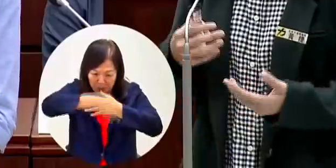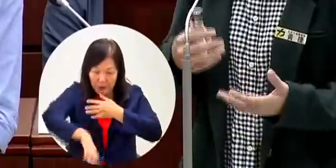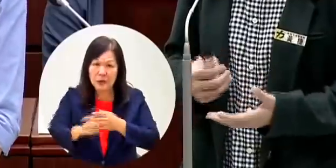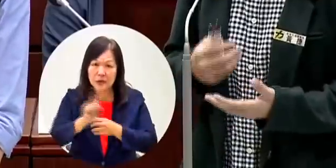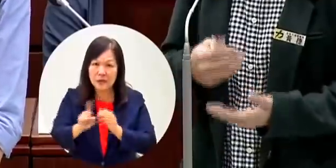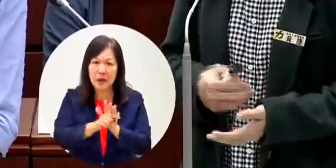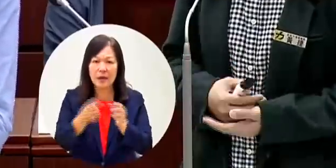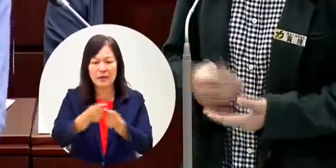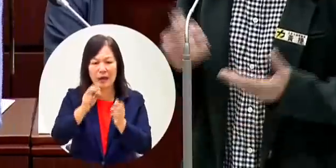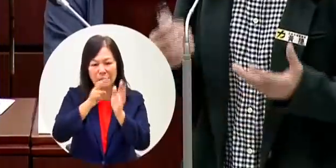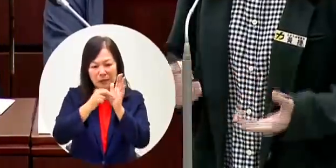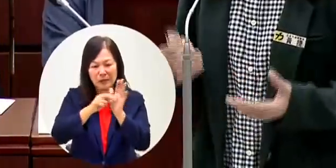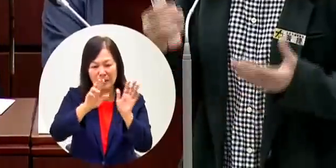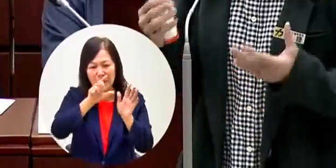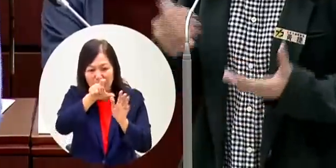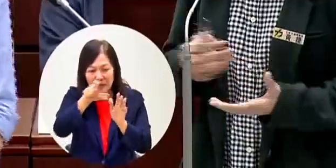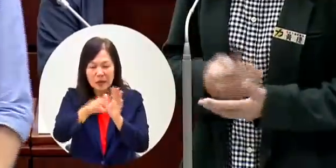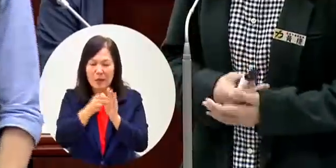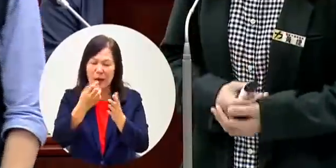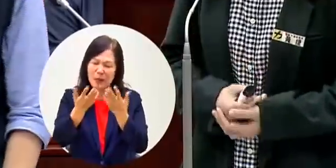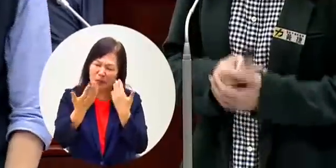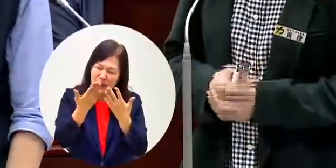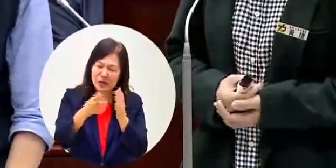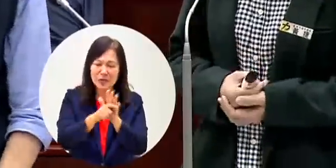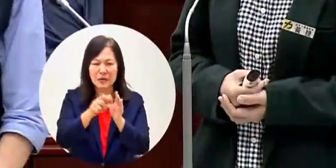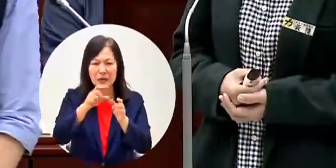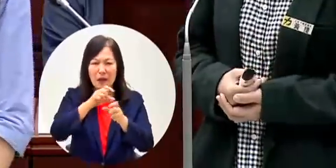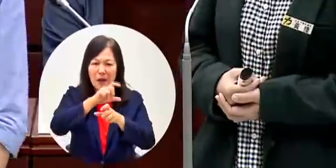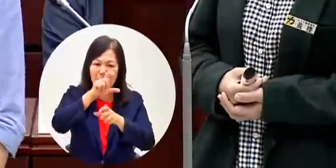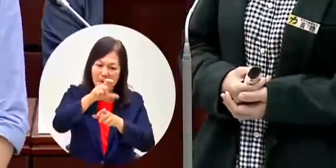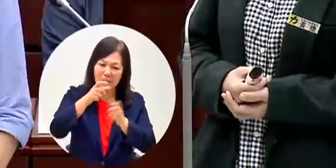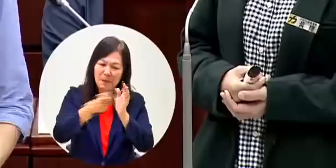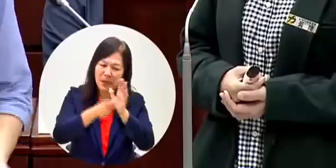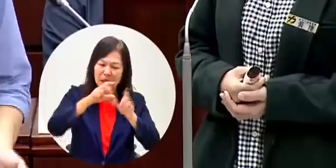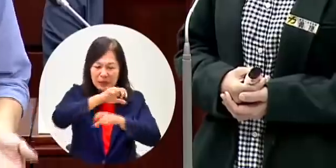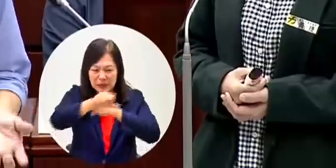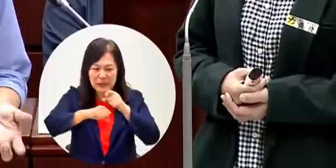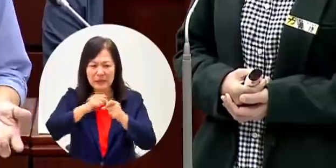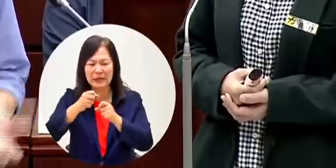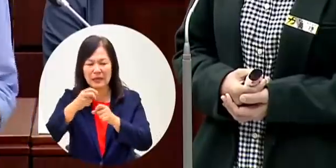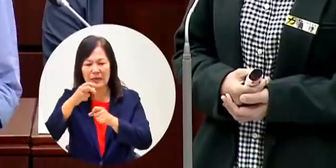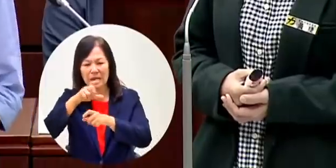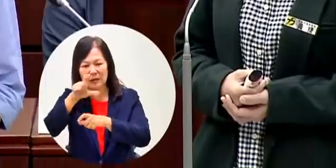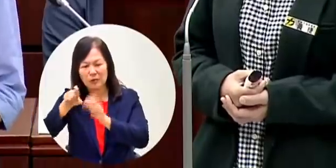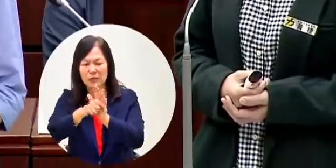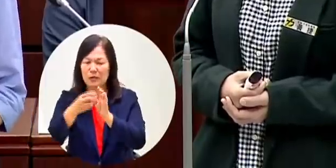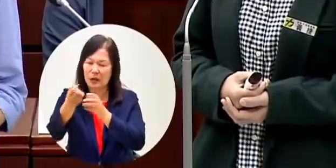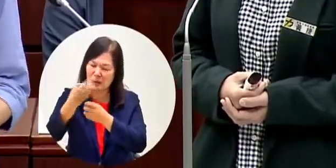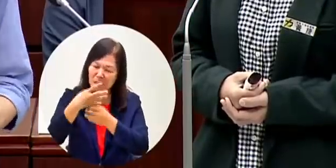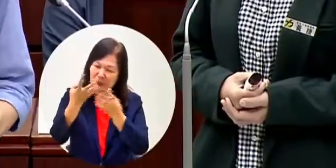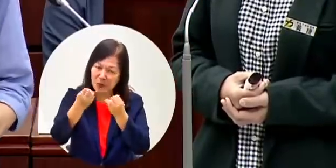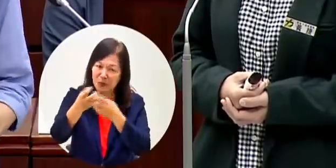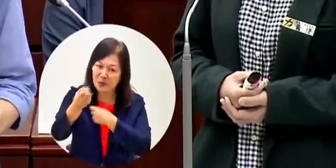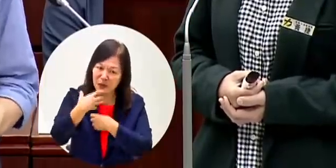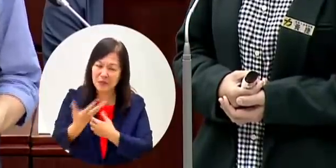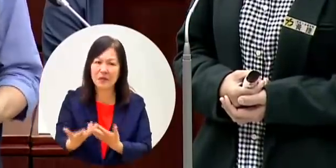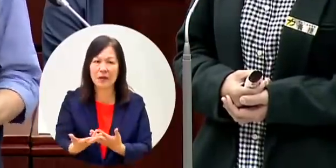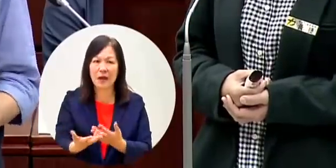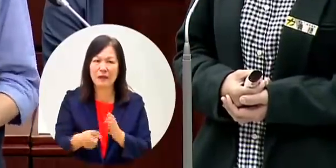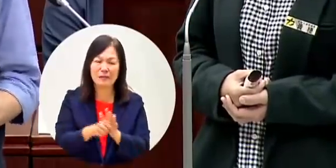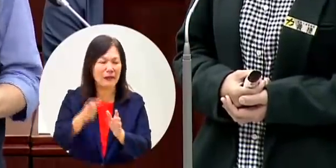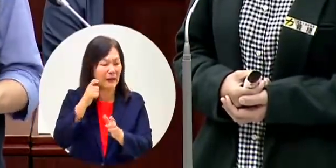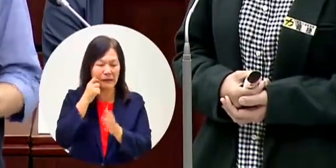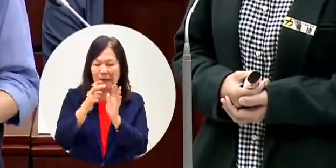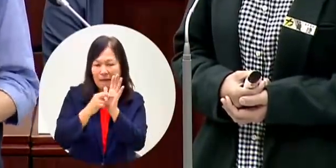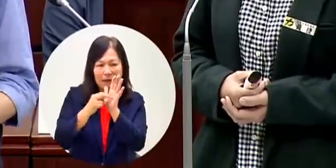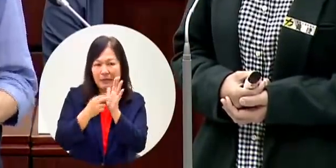体的名词跟动词，还有具体的数据来告诉我们？ 这很难确切的形容。我的意思是说，在